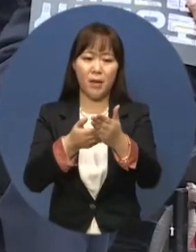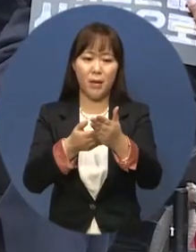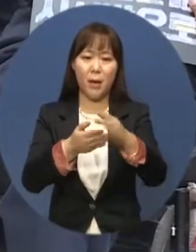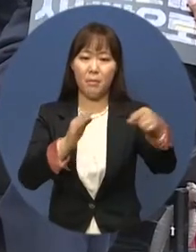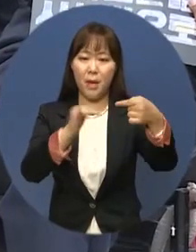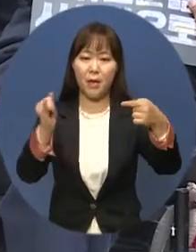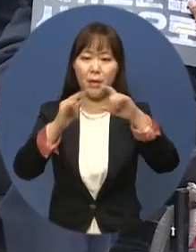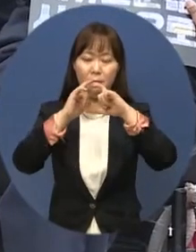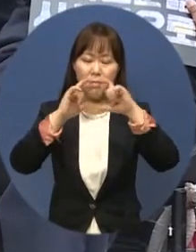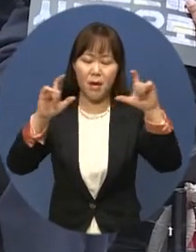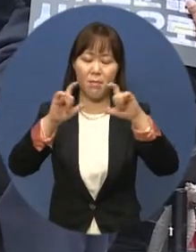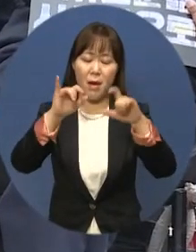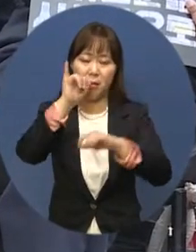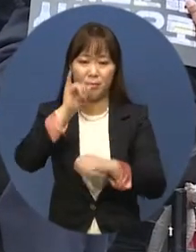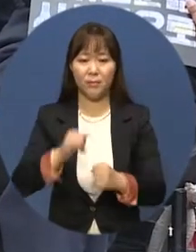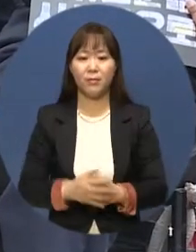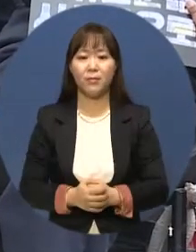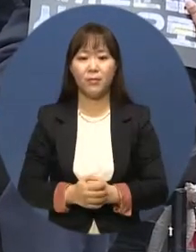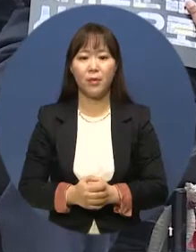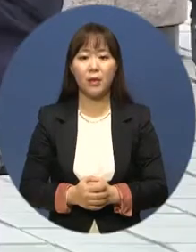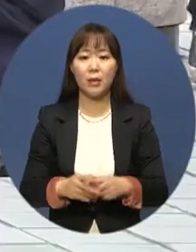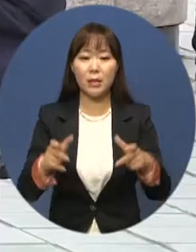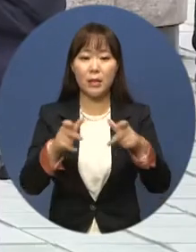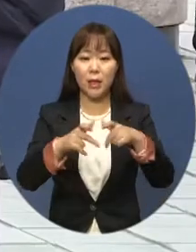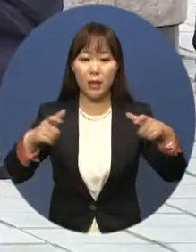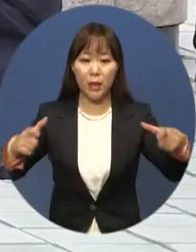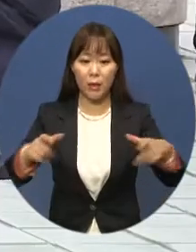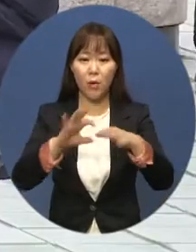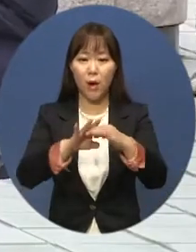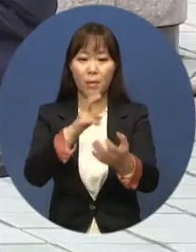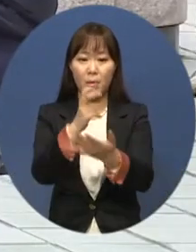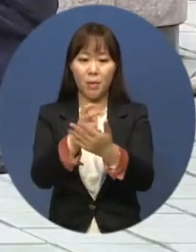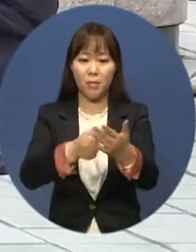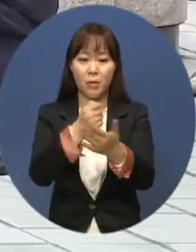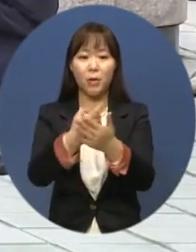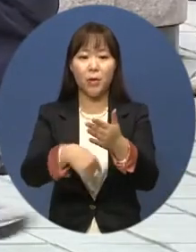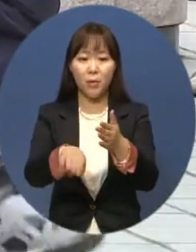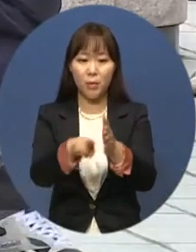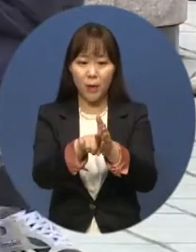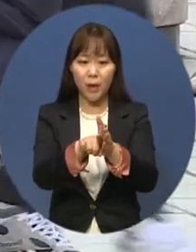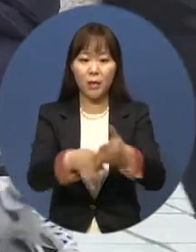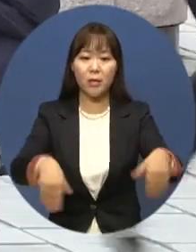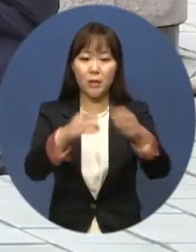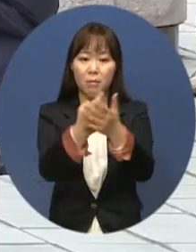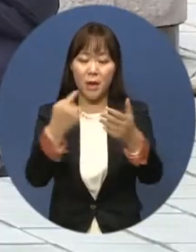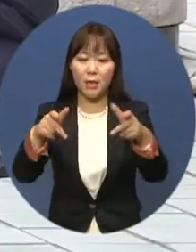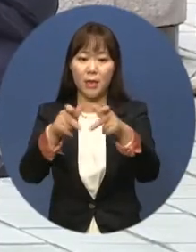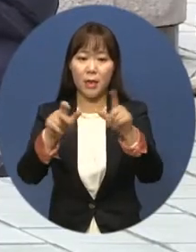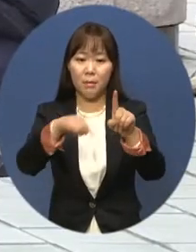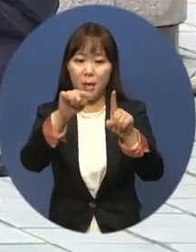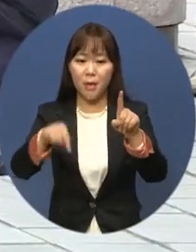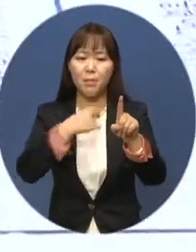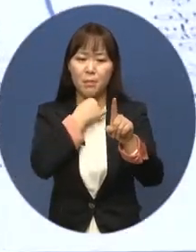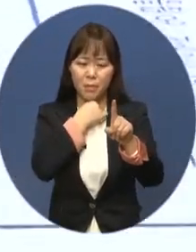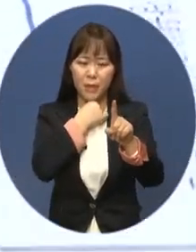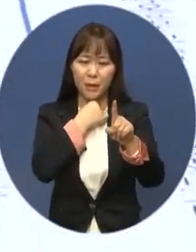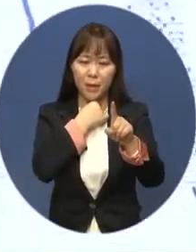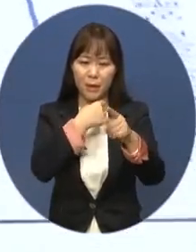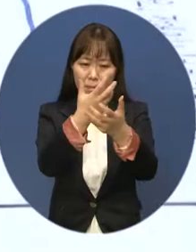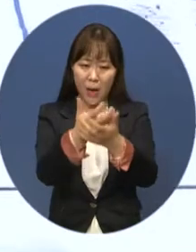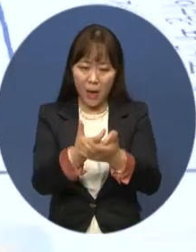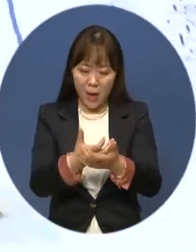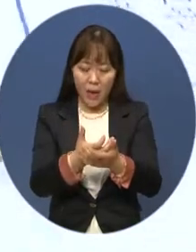펼쳤습니다 이날 장애 게는 관련법 제정을 향한 탈 시설 창 애인 100인 의 소망이 담긴 서한을